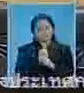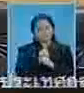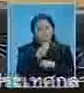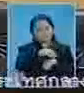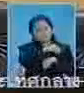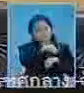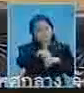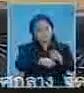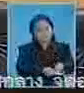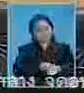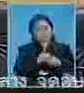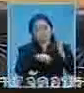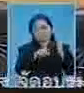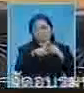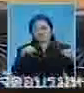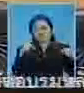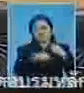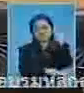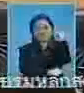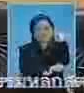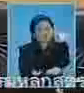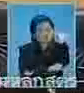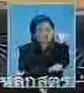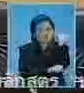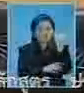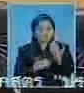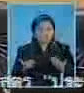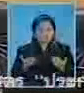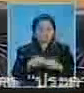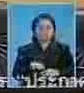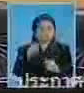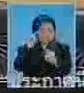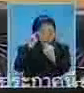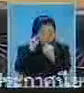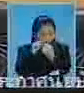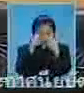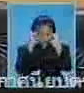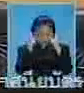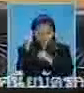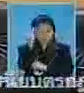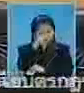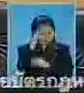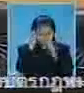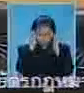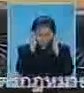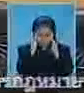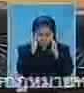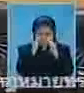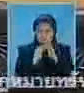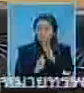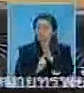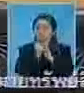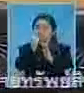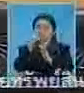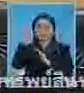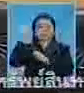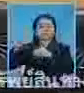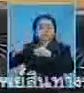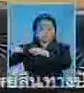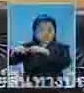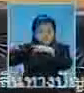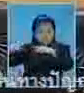นนี่ก็คือสาเหตุที่ท่านนายกอภิสิทธิ์นะครับได้ตั้งใจไว้แต่แรกสมัยที่พวกเรายังเป็นฝ่ายค้าน